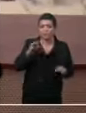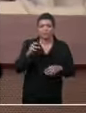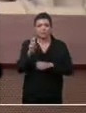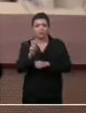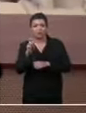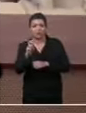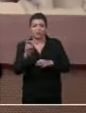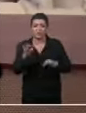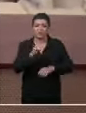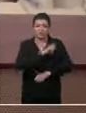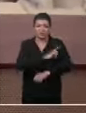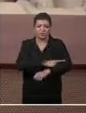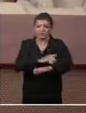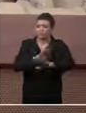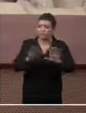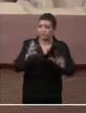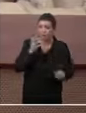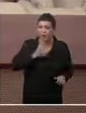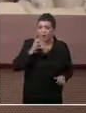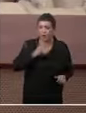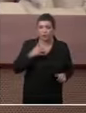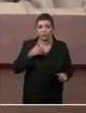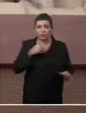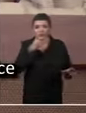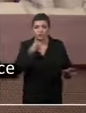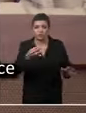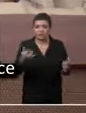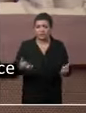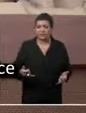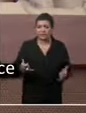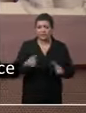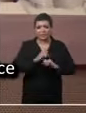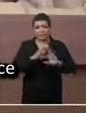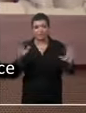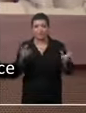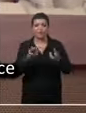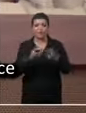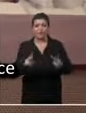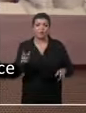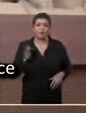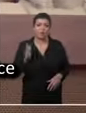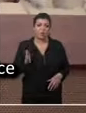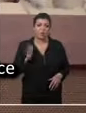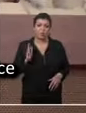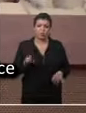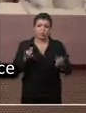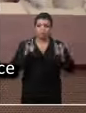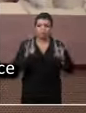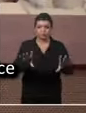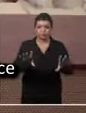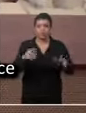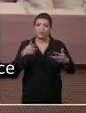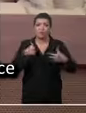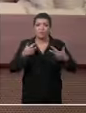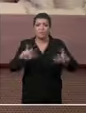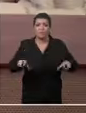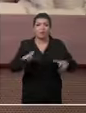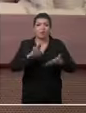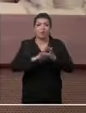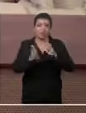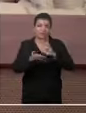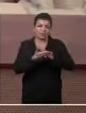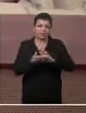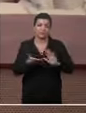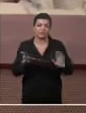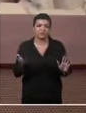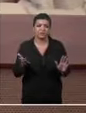sportives que l'on peut imaginer. Donc je l'indique très clairement ici, la ville de Bordeaux ne sera pas complice de telles aberrations